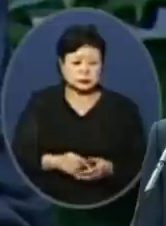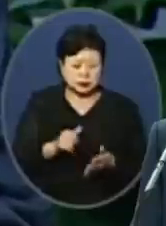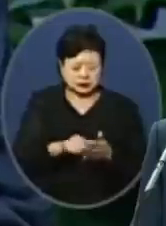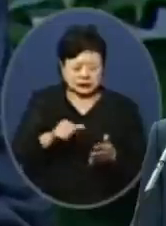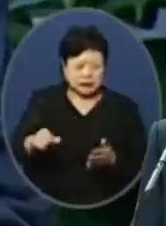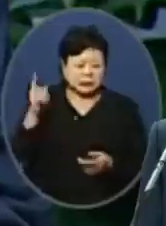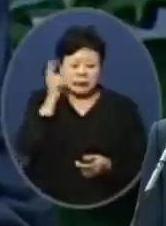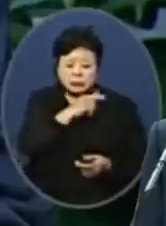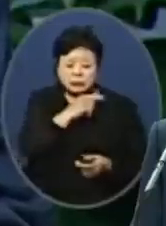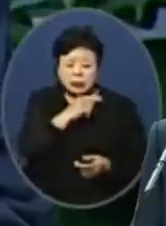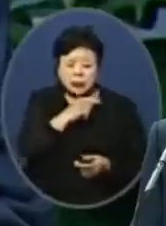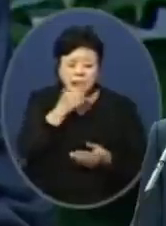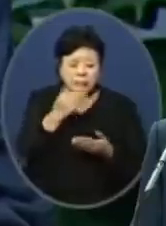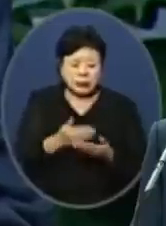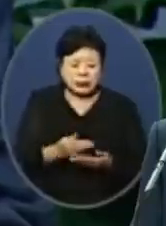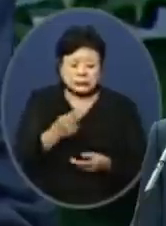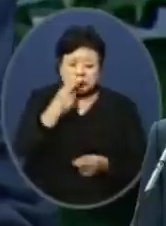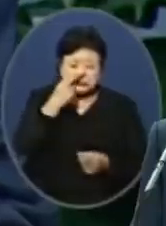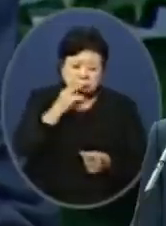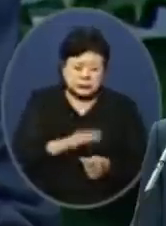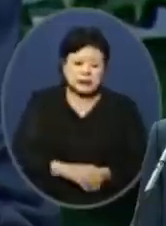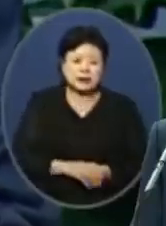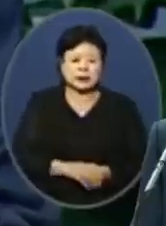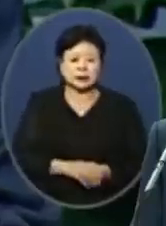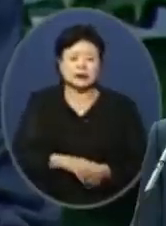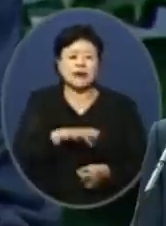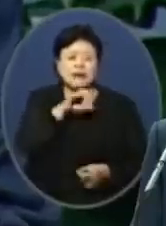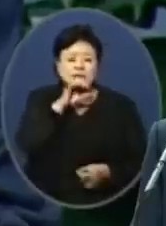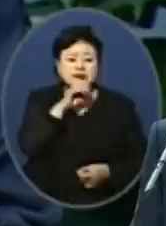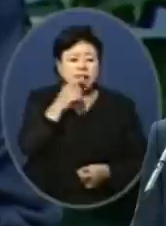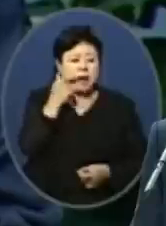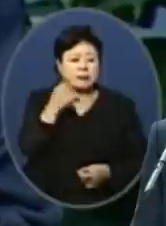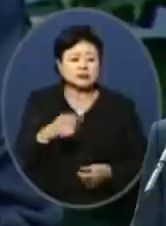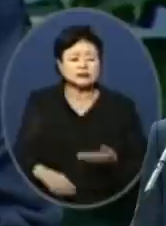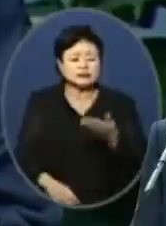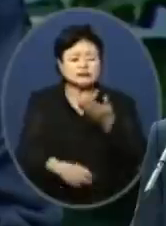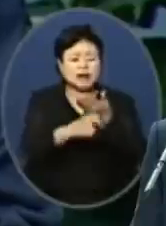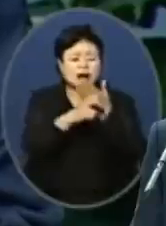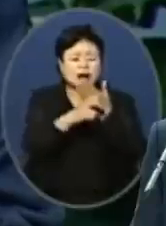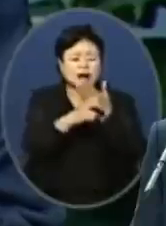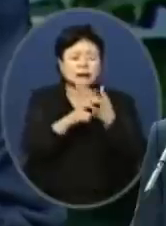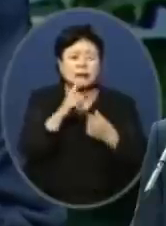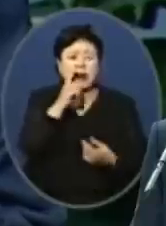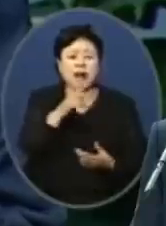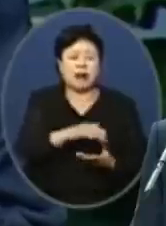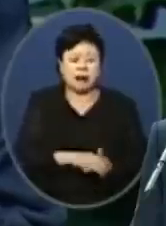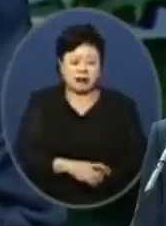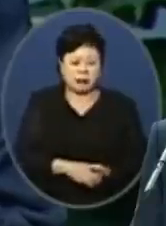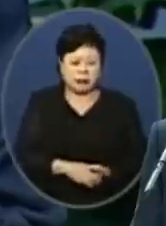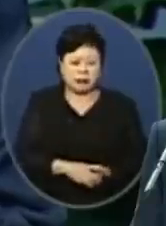놈을 받아들일 수가 있느냐? 우리 아버지가 법을 무시해도 유품수가 있지